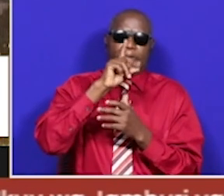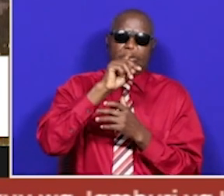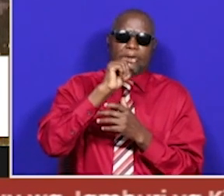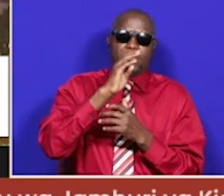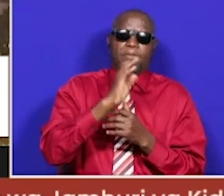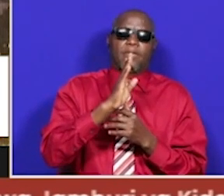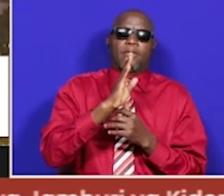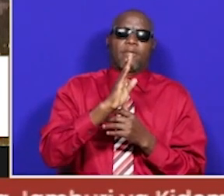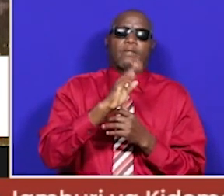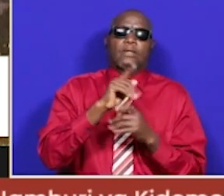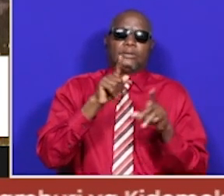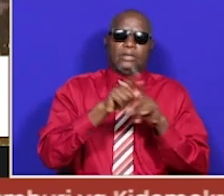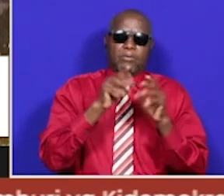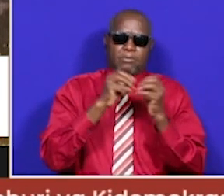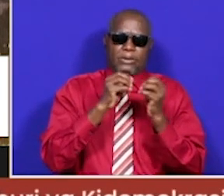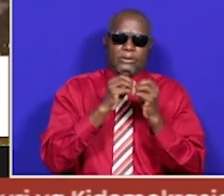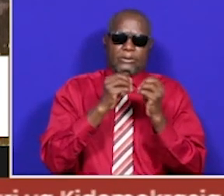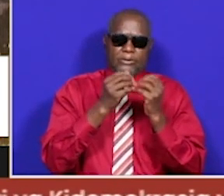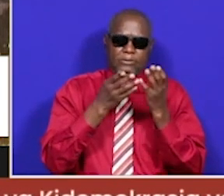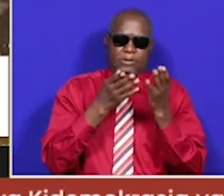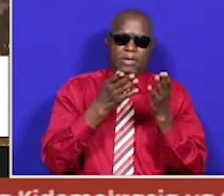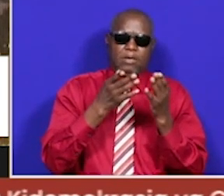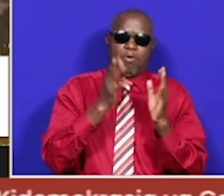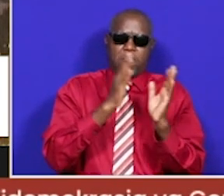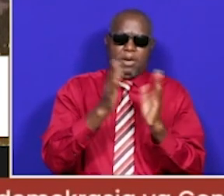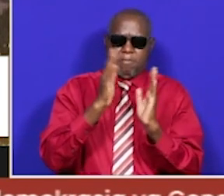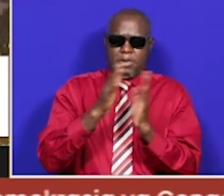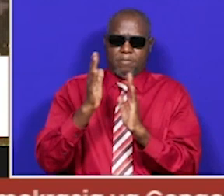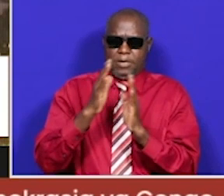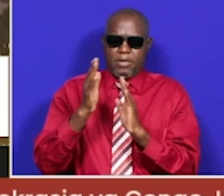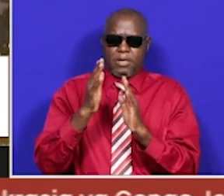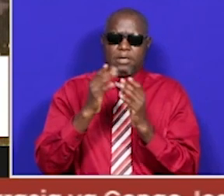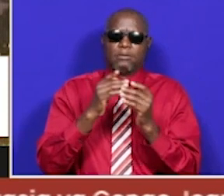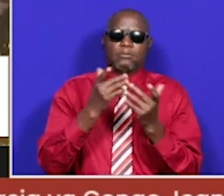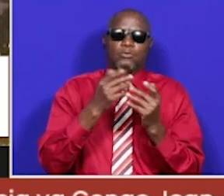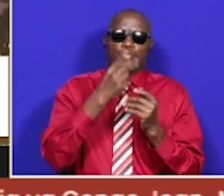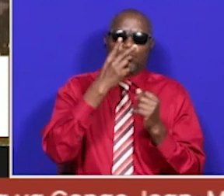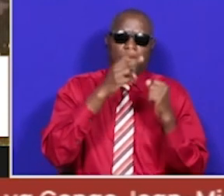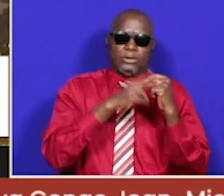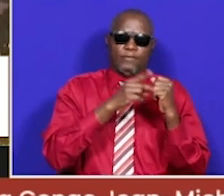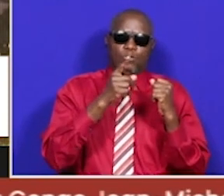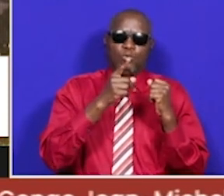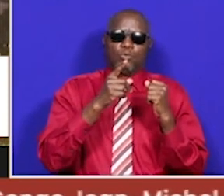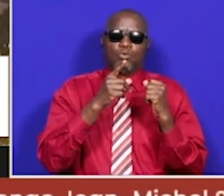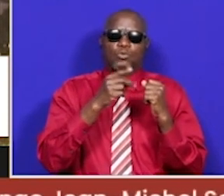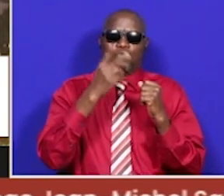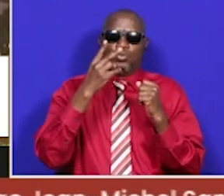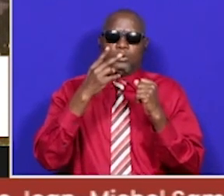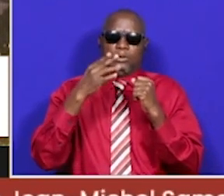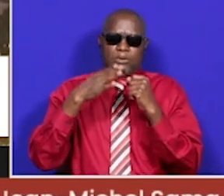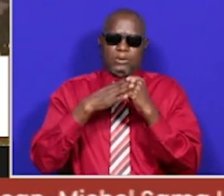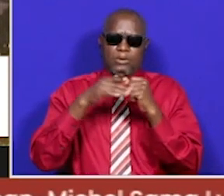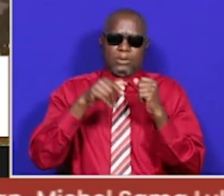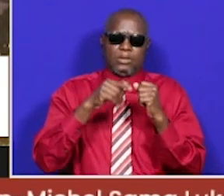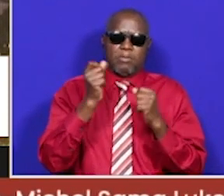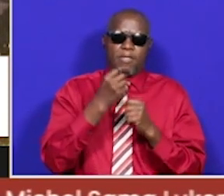wa wafadhili wa kongamano hilo la kimataifa ambalo limepangwa kufanyika kuanzia tarehe 27 hadi 29 mwezi huu wa Februari katika mji wa